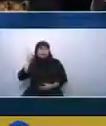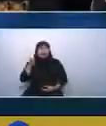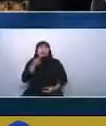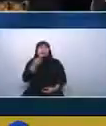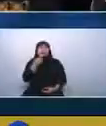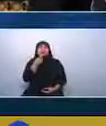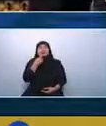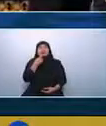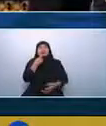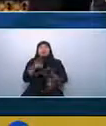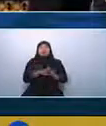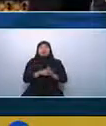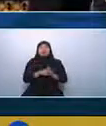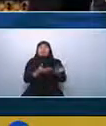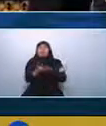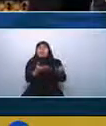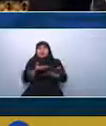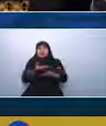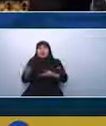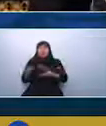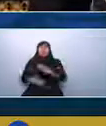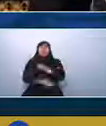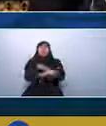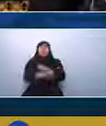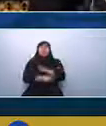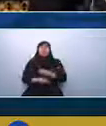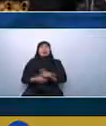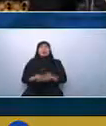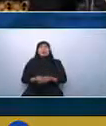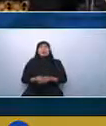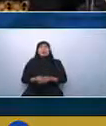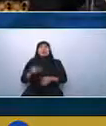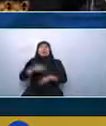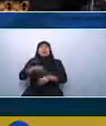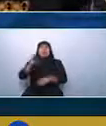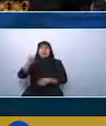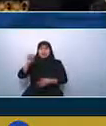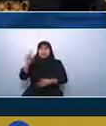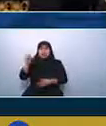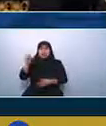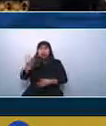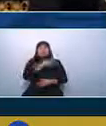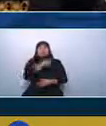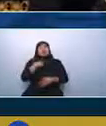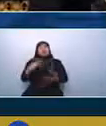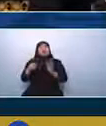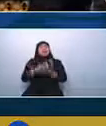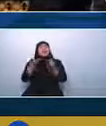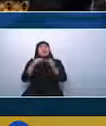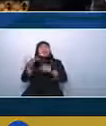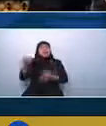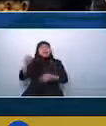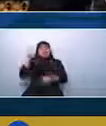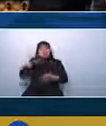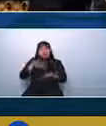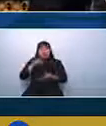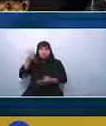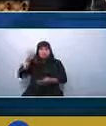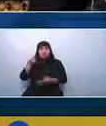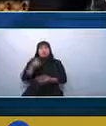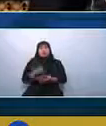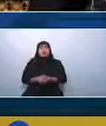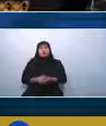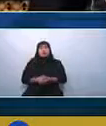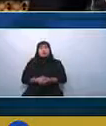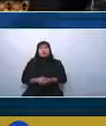Dari sisi penerimaan negara bukan pajak, Mahkamah Agung berkontribusi dengan capaian sebesar 71 miliar